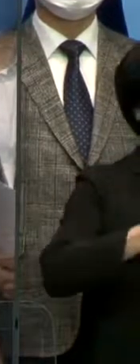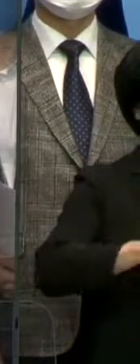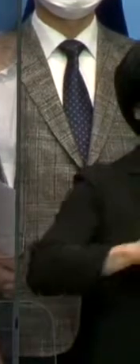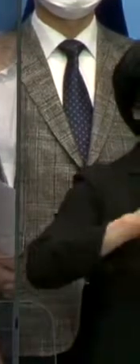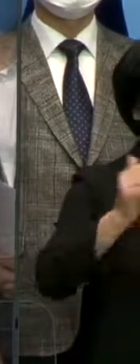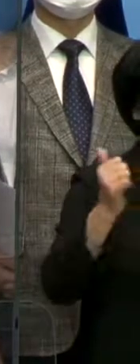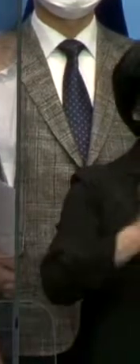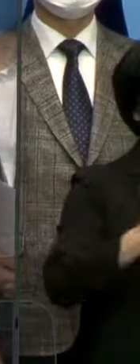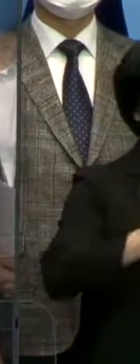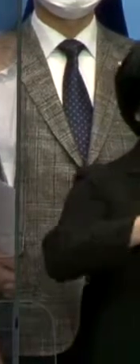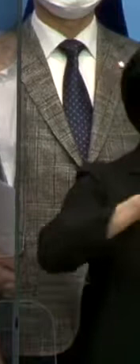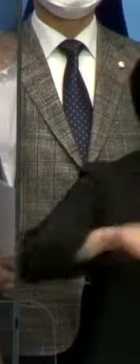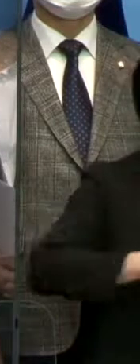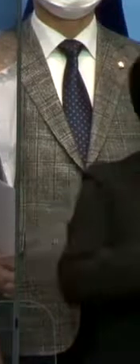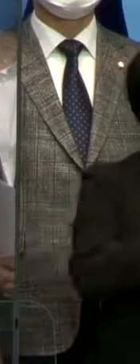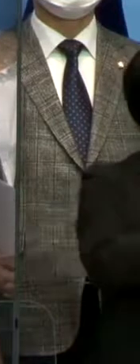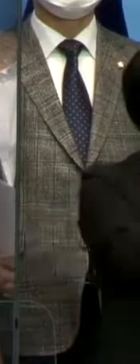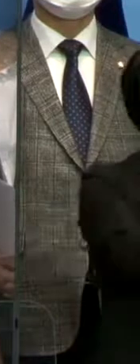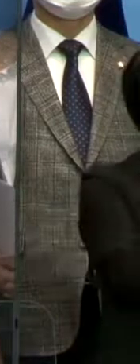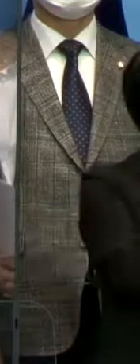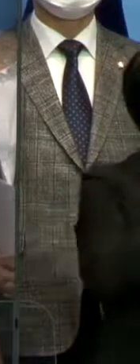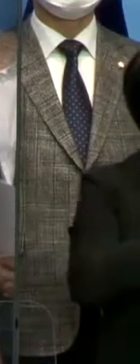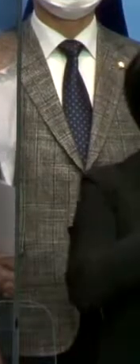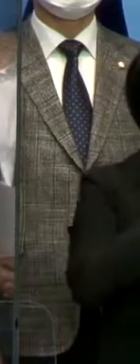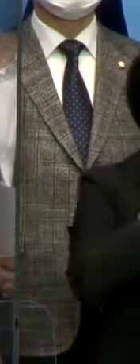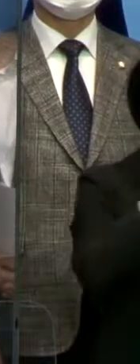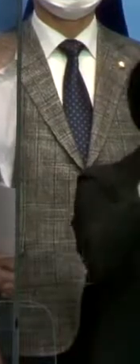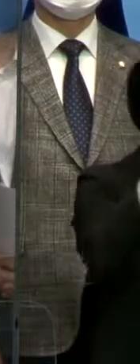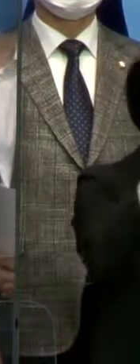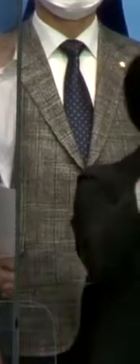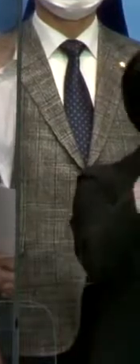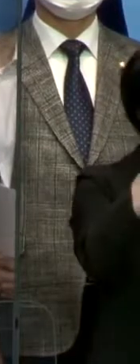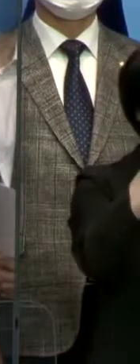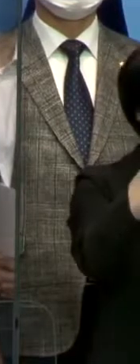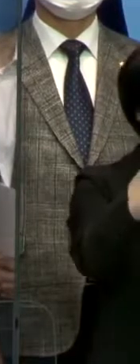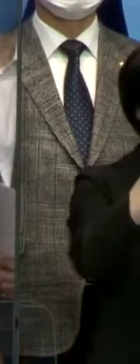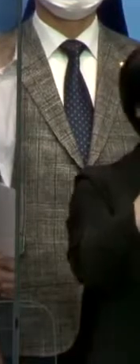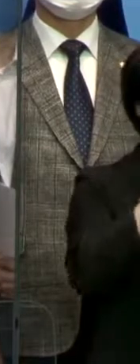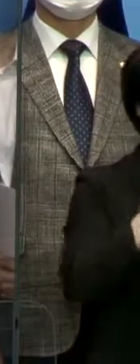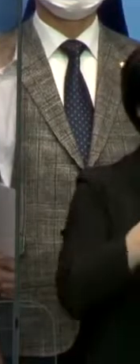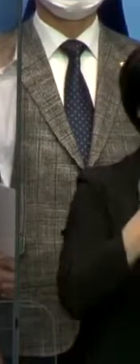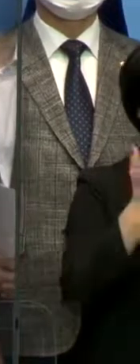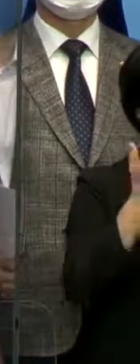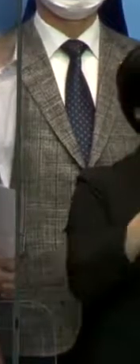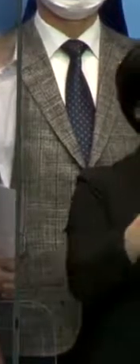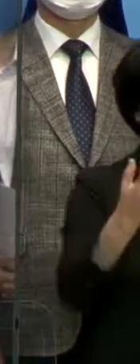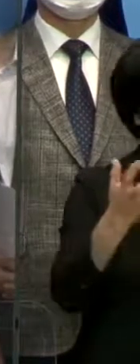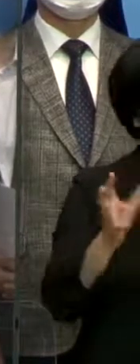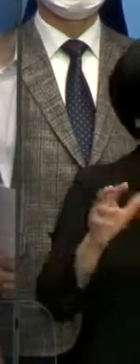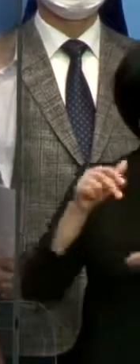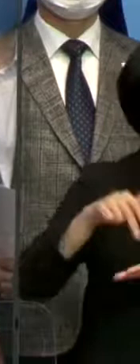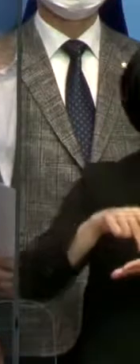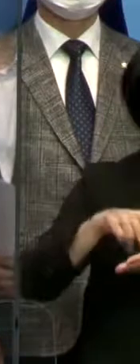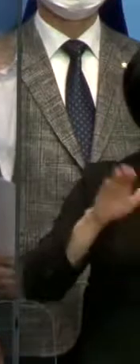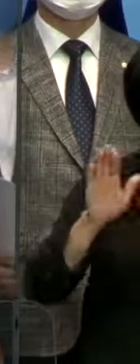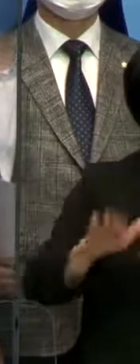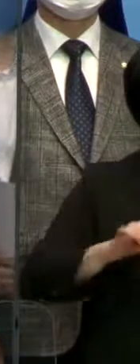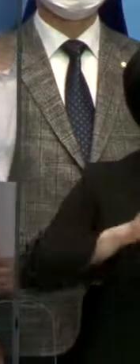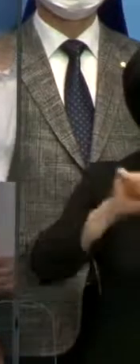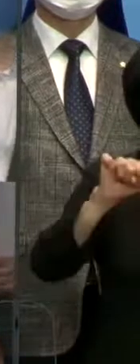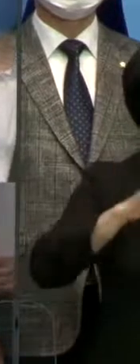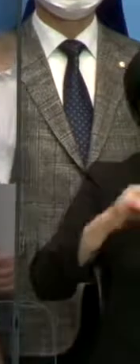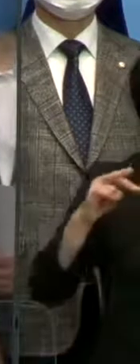이 법안들이 통과될 수 있도록 최선의 노력을 다한다고 하는 말씀 드리겠습니다. 또 야당도 이거는